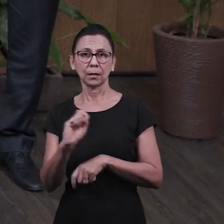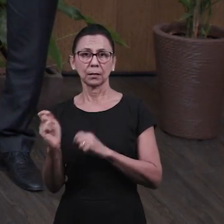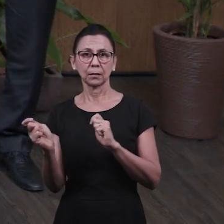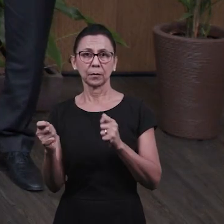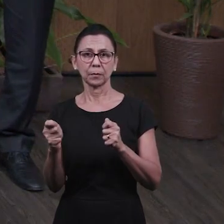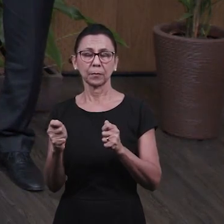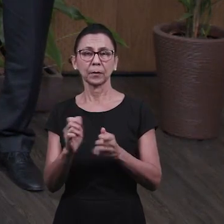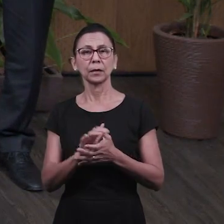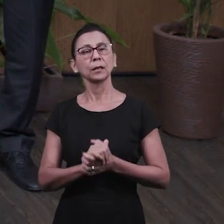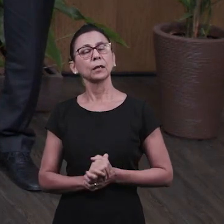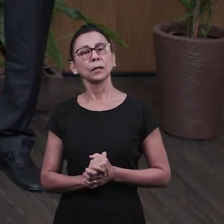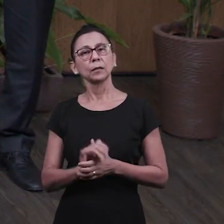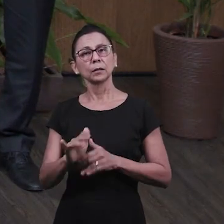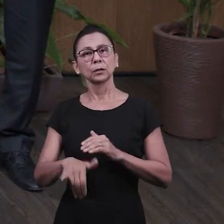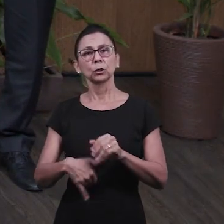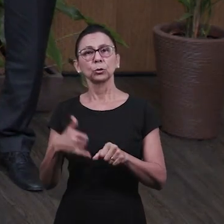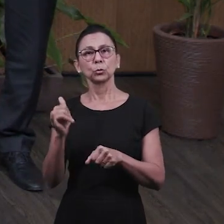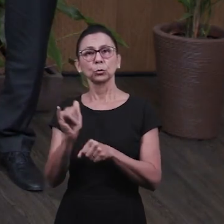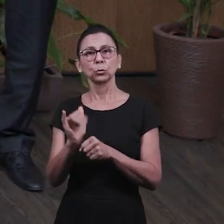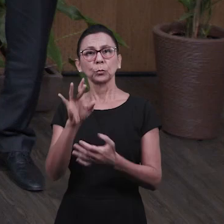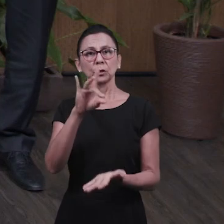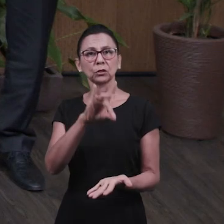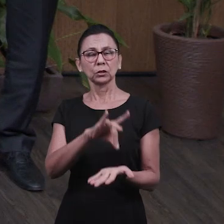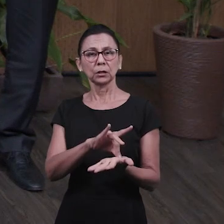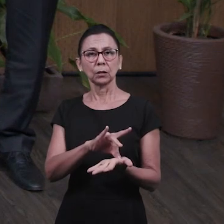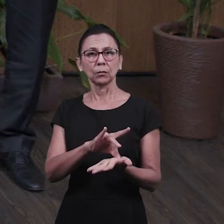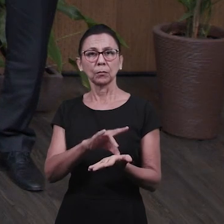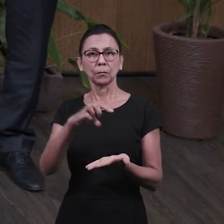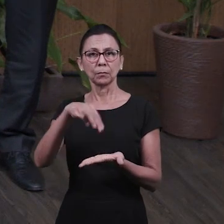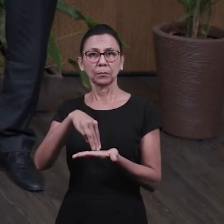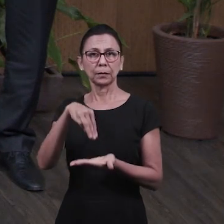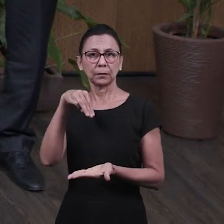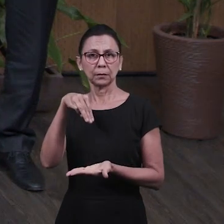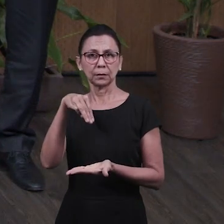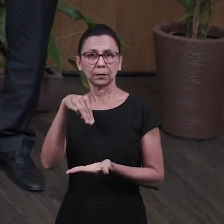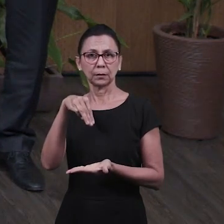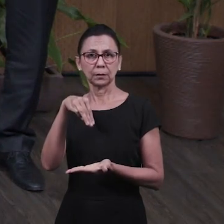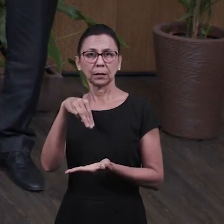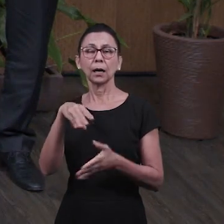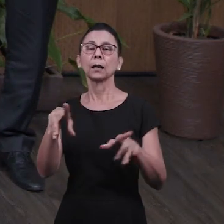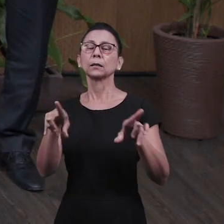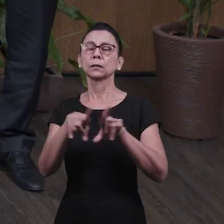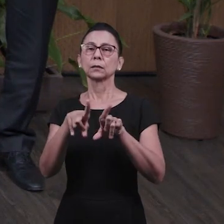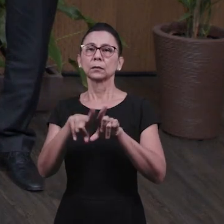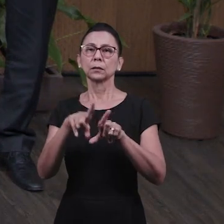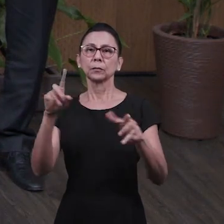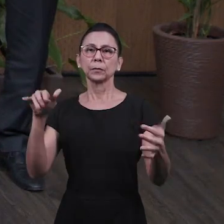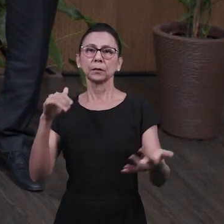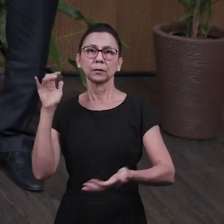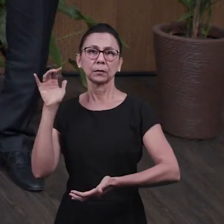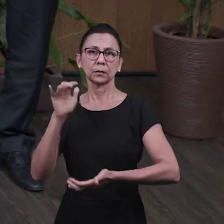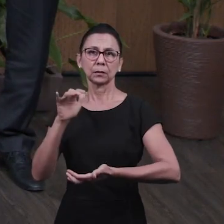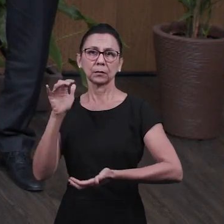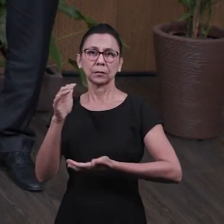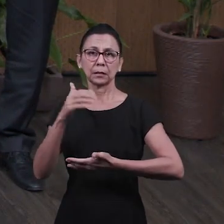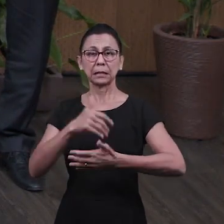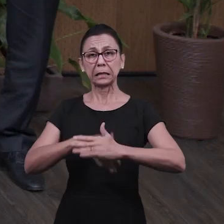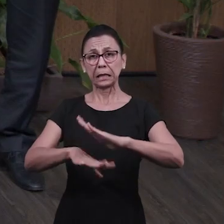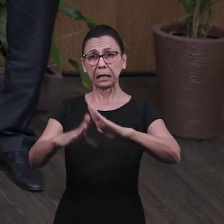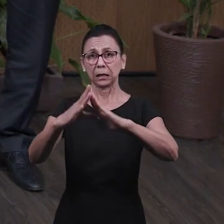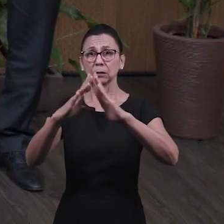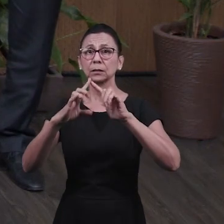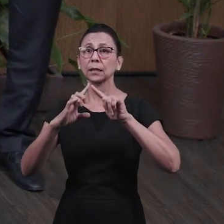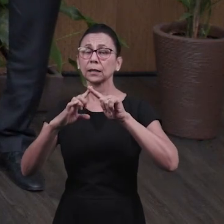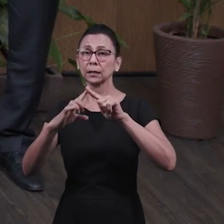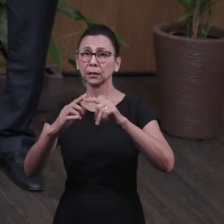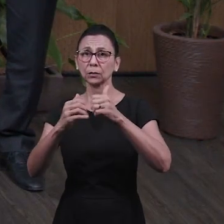à 10 heures du matin par le canal officiel du YouTube. de l'église Maranatha. Et via satellite,